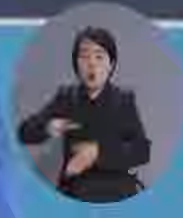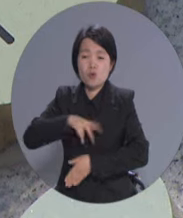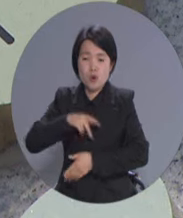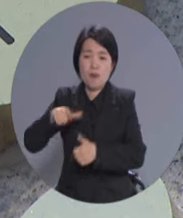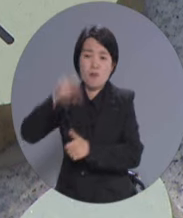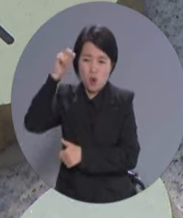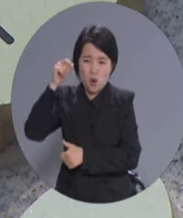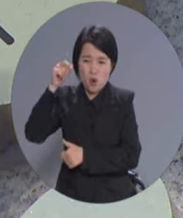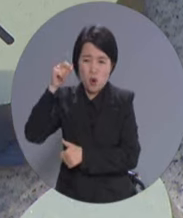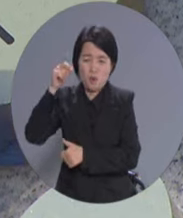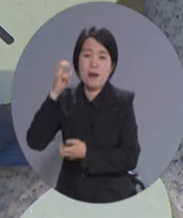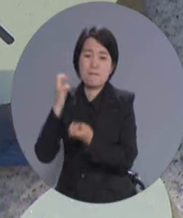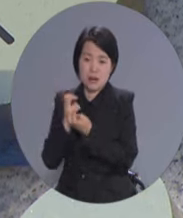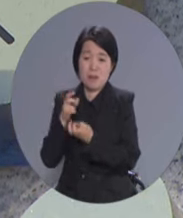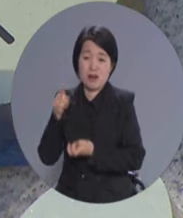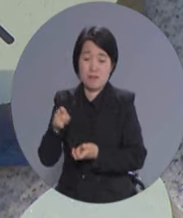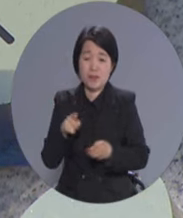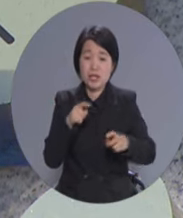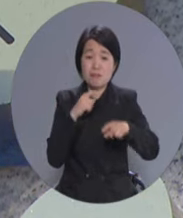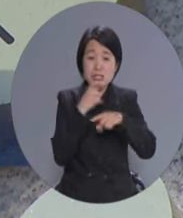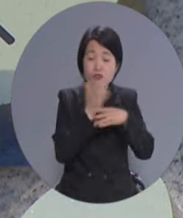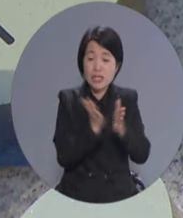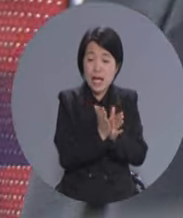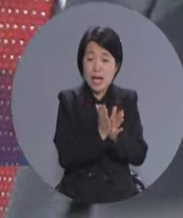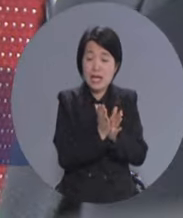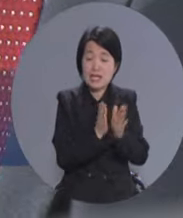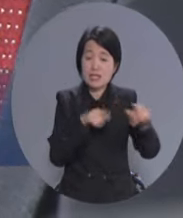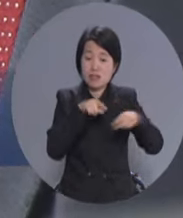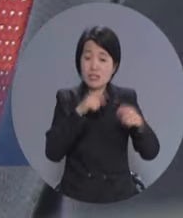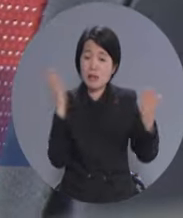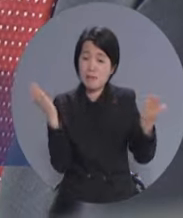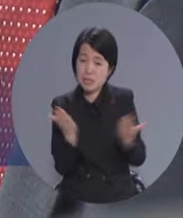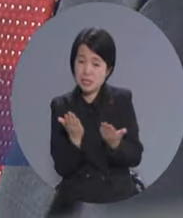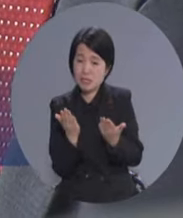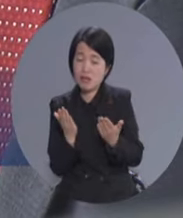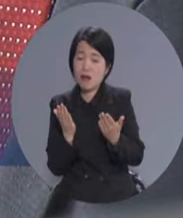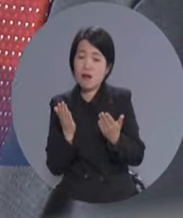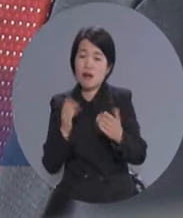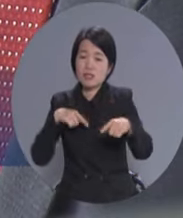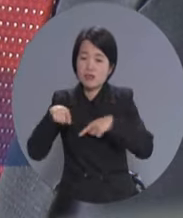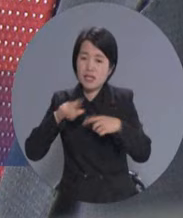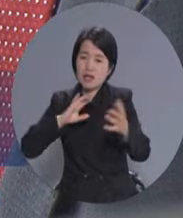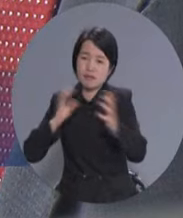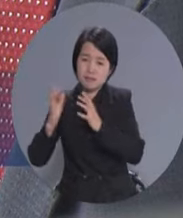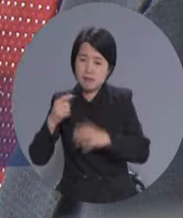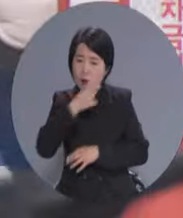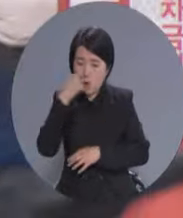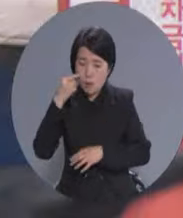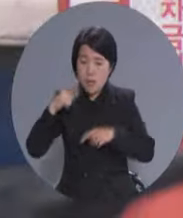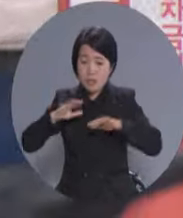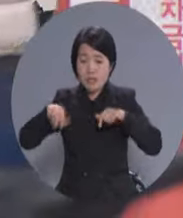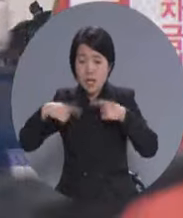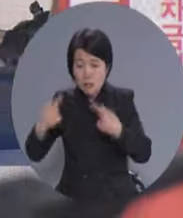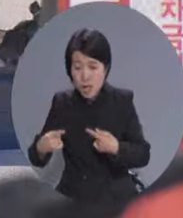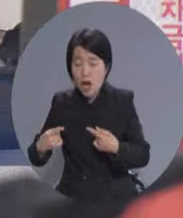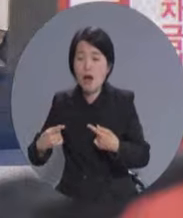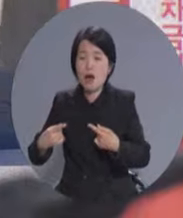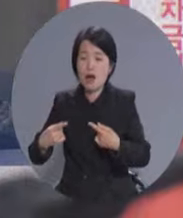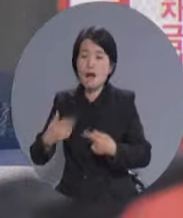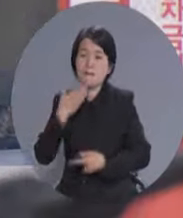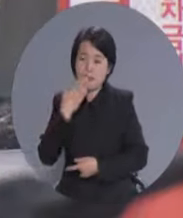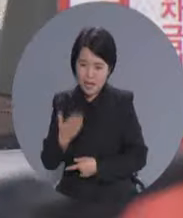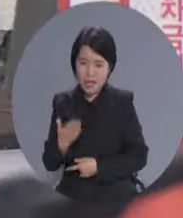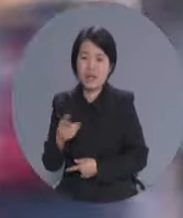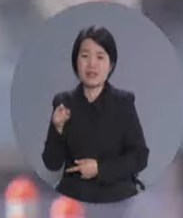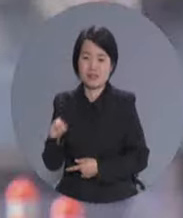당의 시스템 하에서 정책 토론이나 이런 것들을 통해서 검증받고 이게 좀 더 확장이 된다면은 시민도 거기에